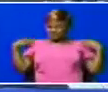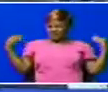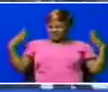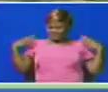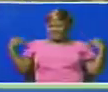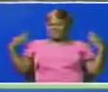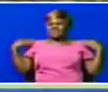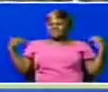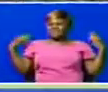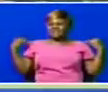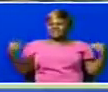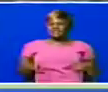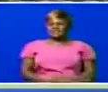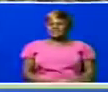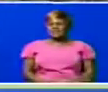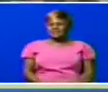hii.